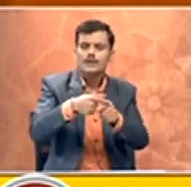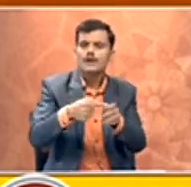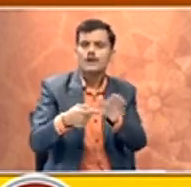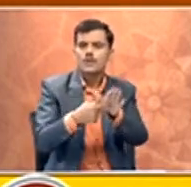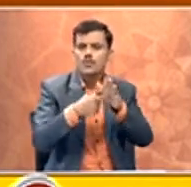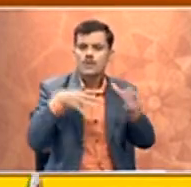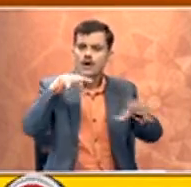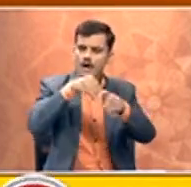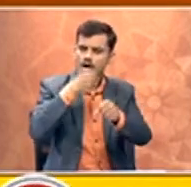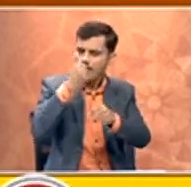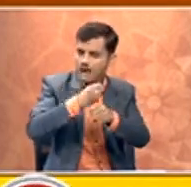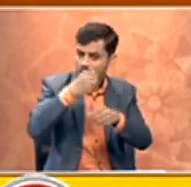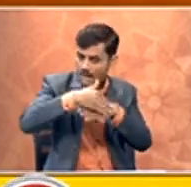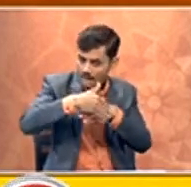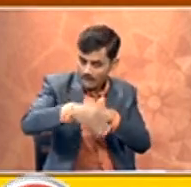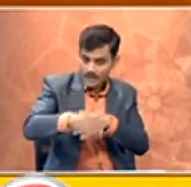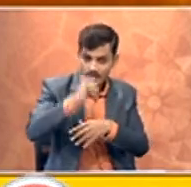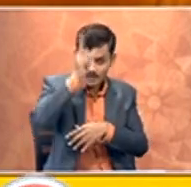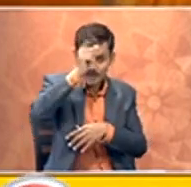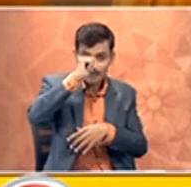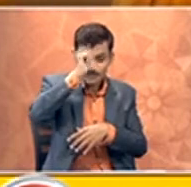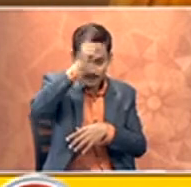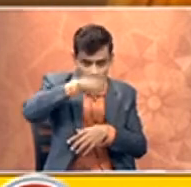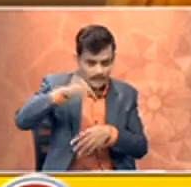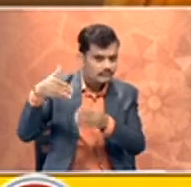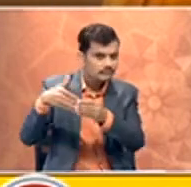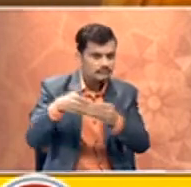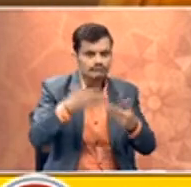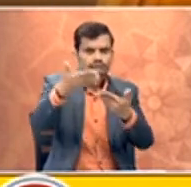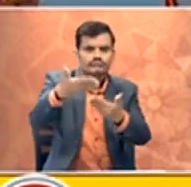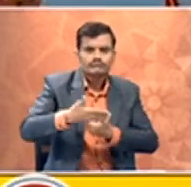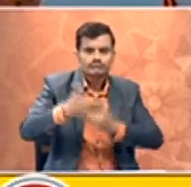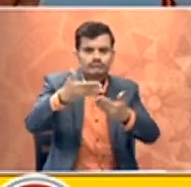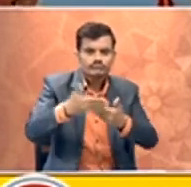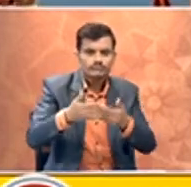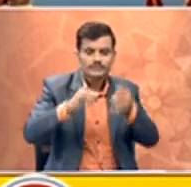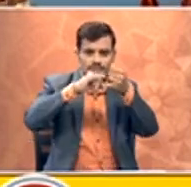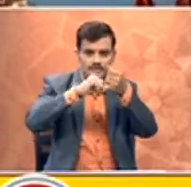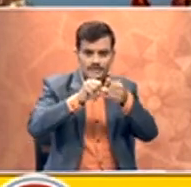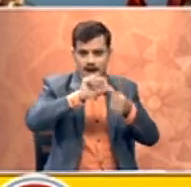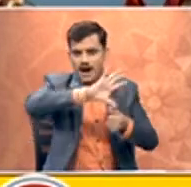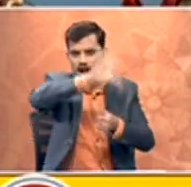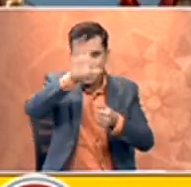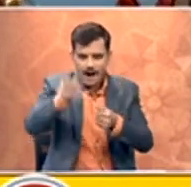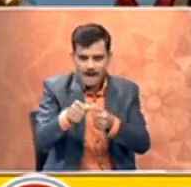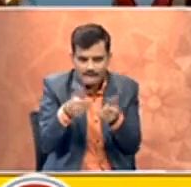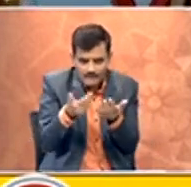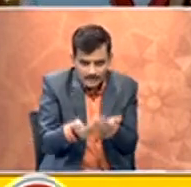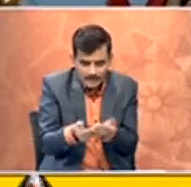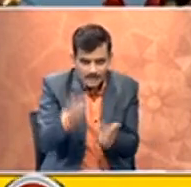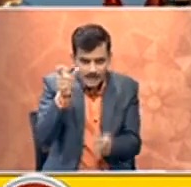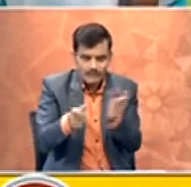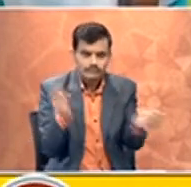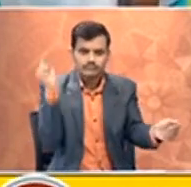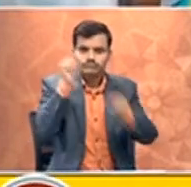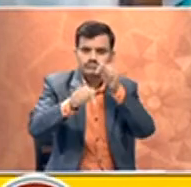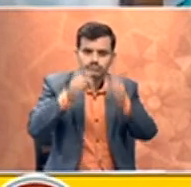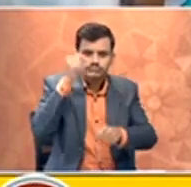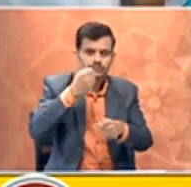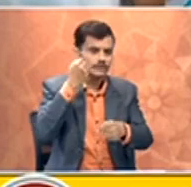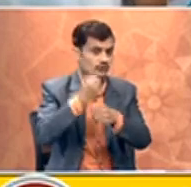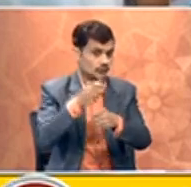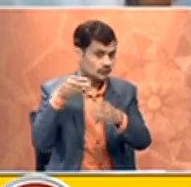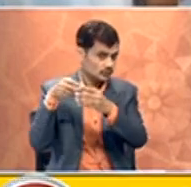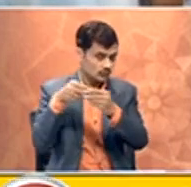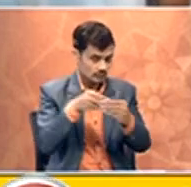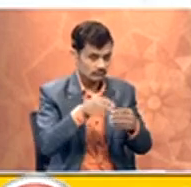है। भारत के निमंत्रण पर ही अफ्रीकन यूनियन भी G20 से जुड़ी